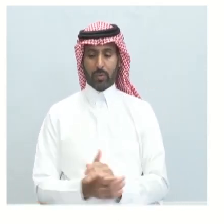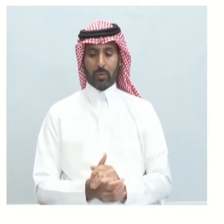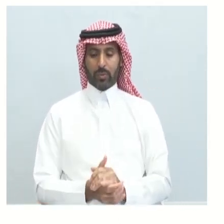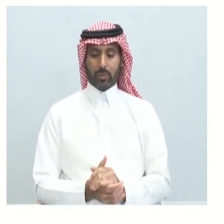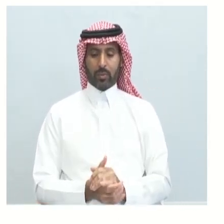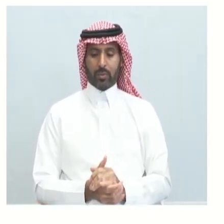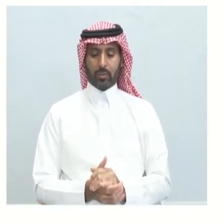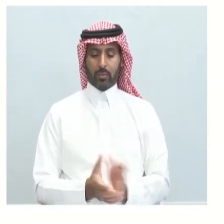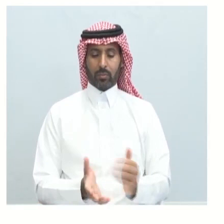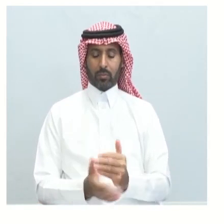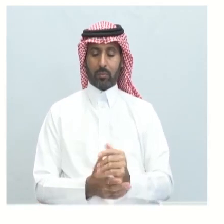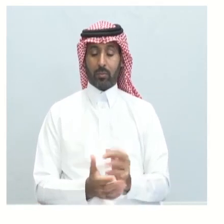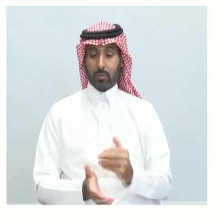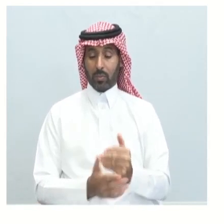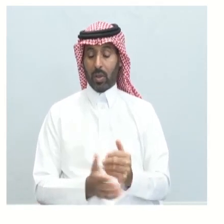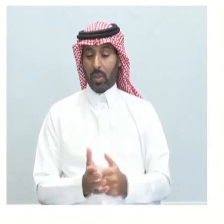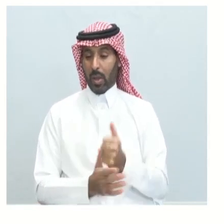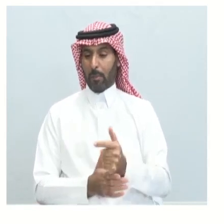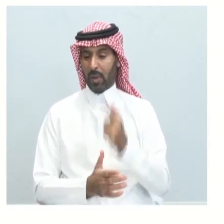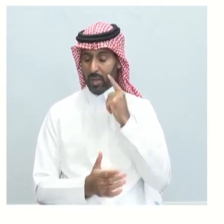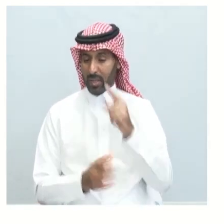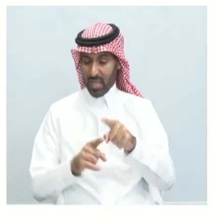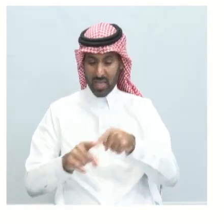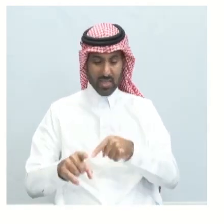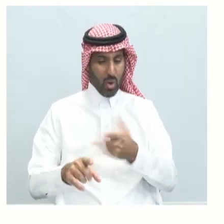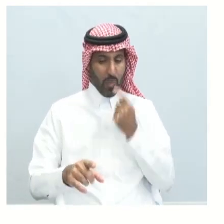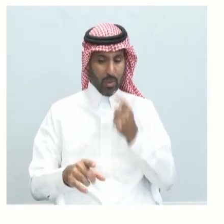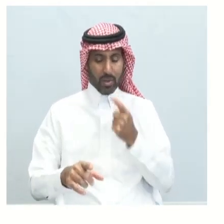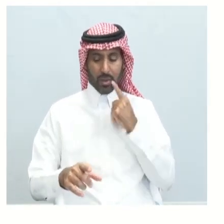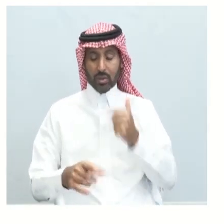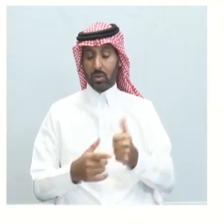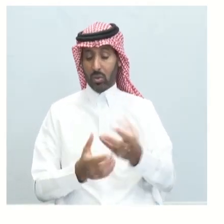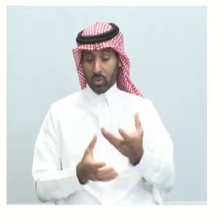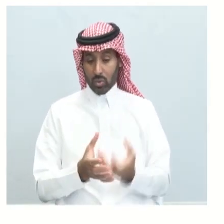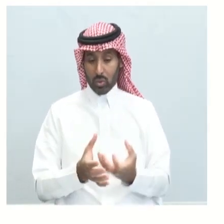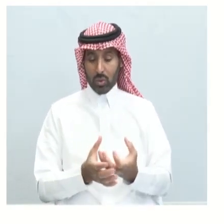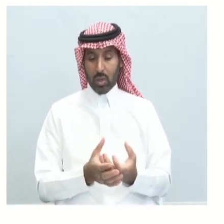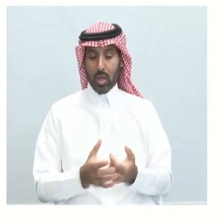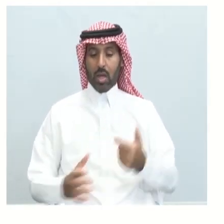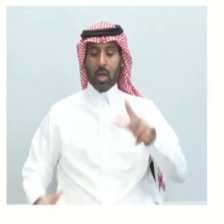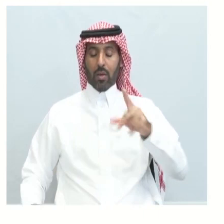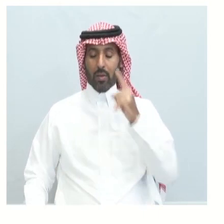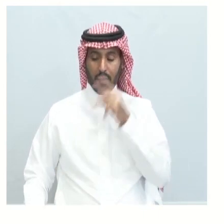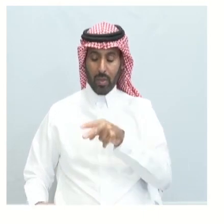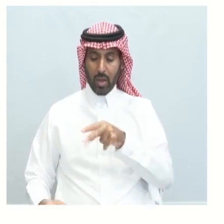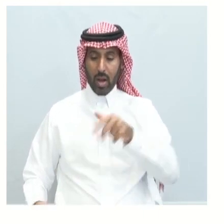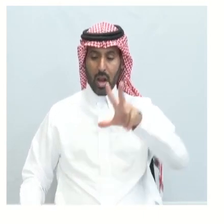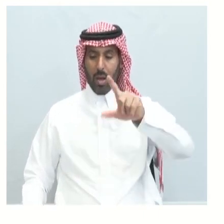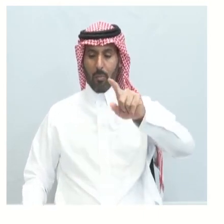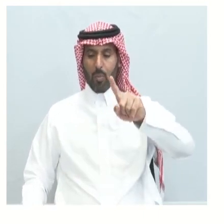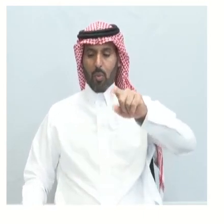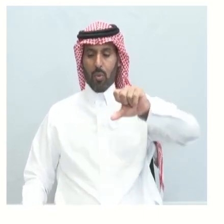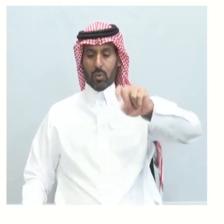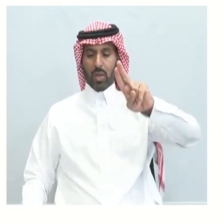بمعنى الكونجلوميرات حيث امكن قياس عمر صخور الريولايت بواسطه نظائر البوتاسيوم والارجون